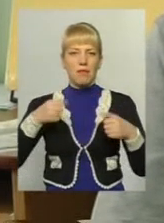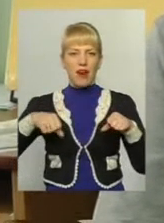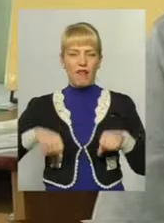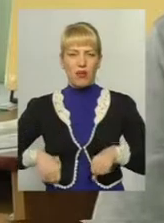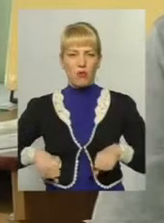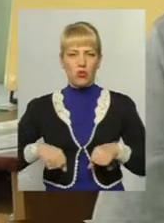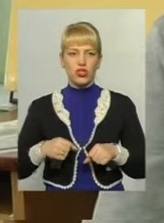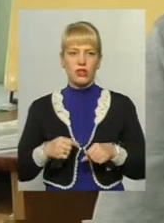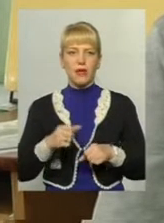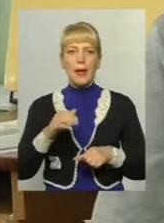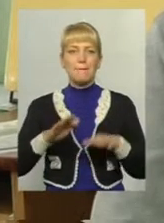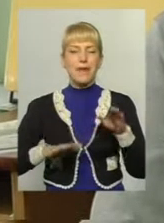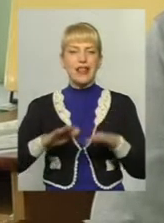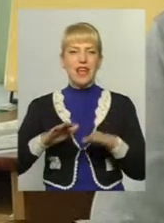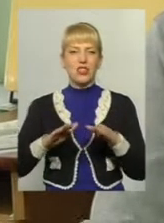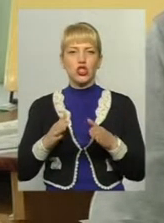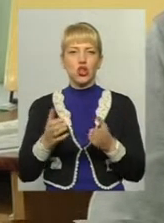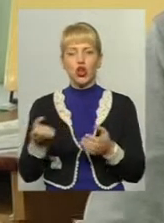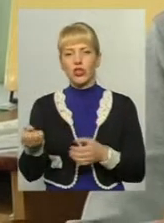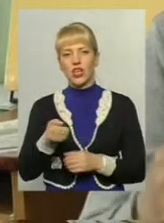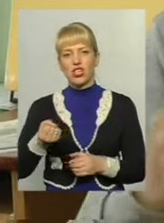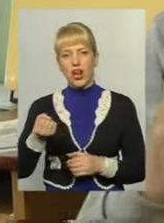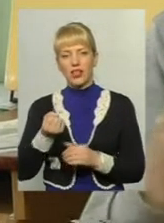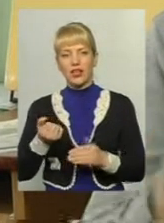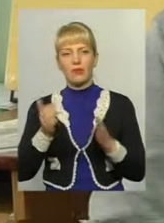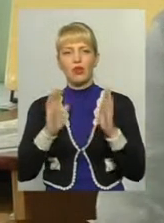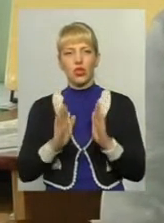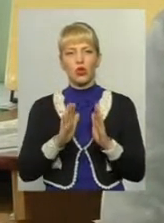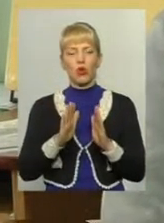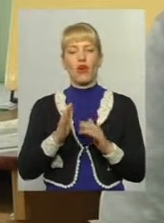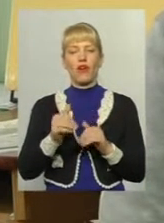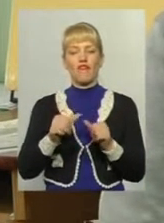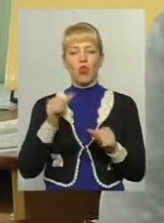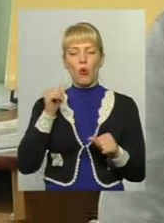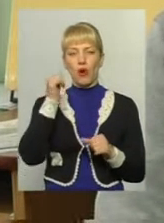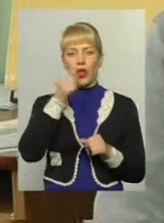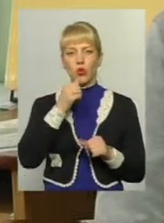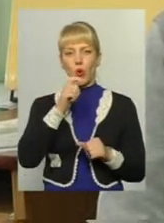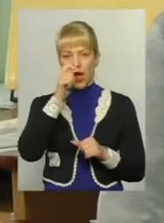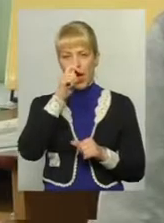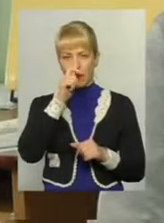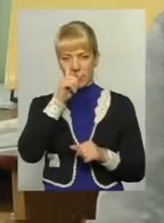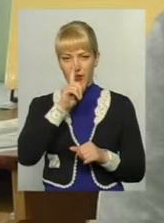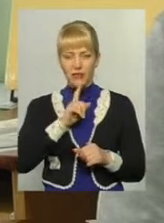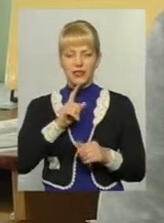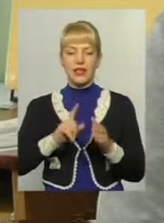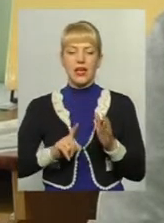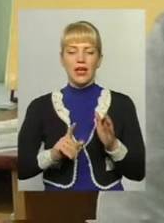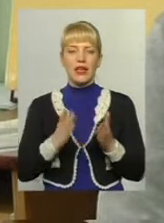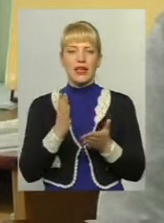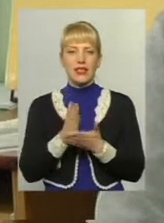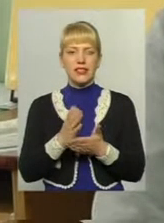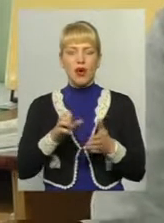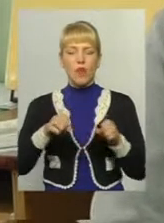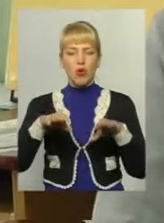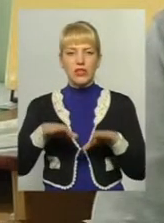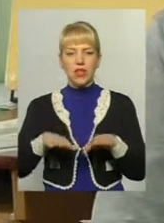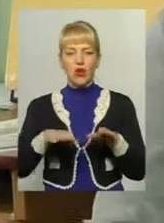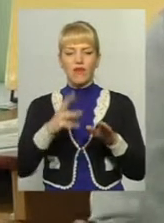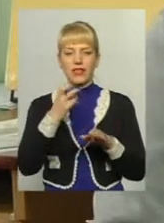быть балансодержателями. И вот вы понимаете, только в том году, в апреле месяце, вышла постанова, 301-я постанова,